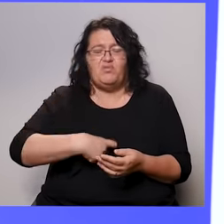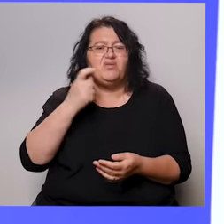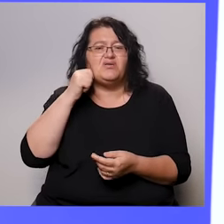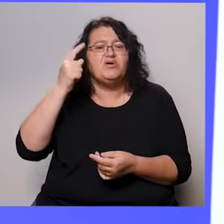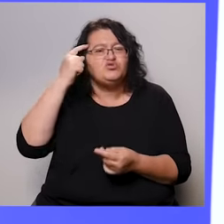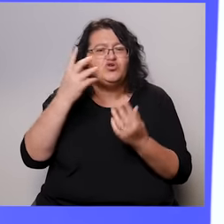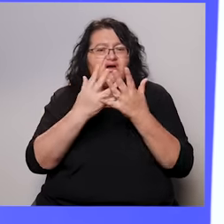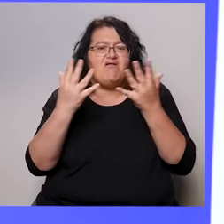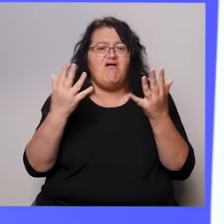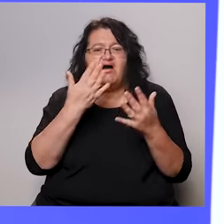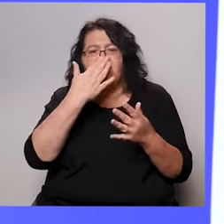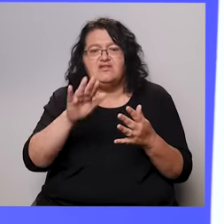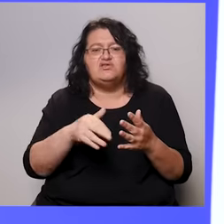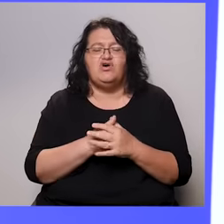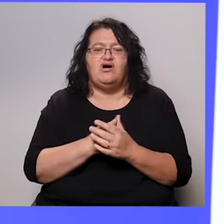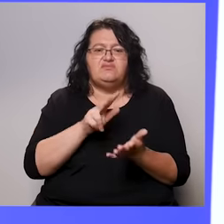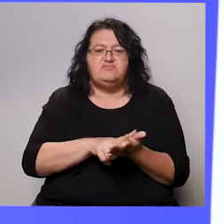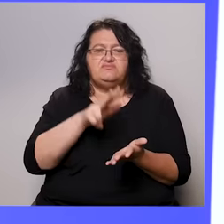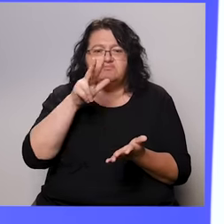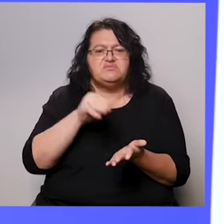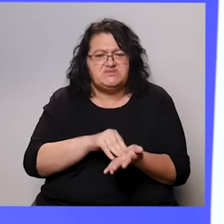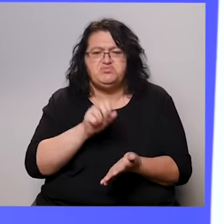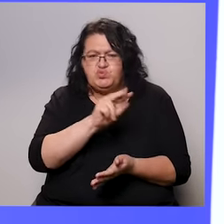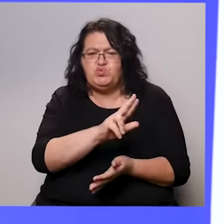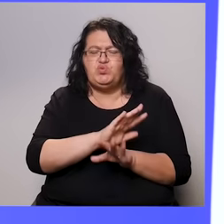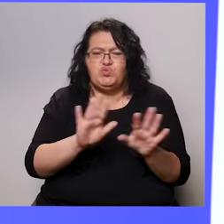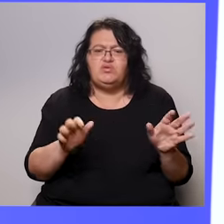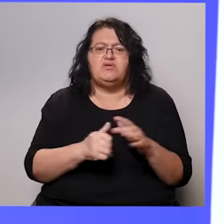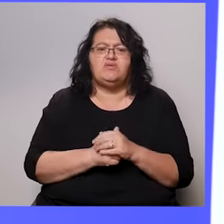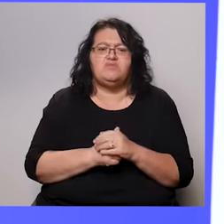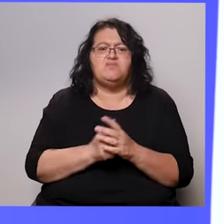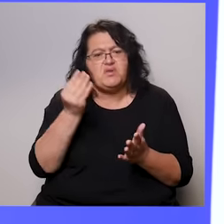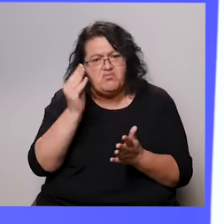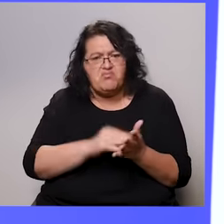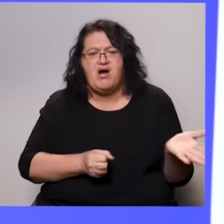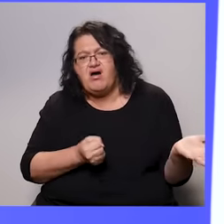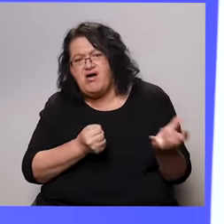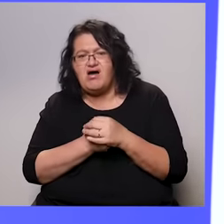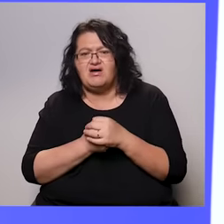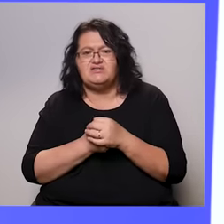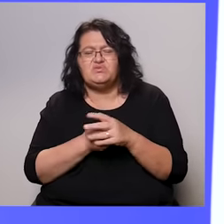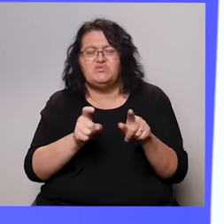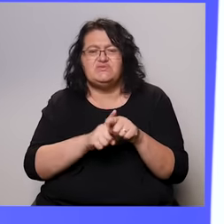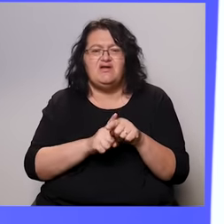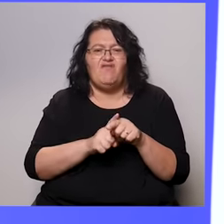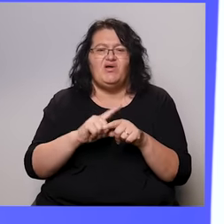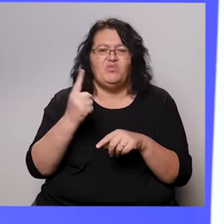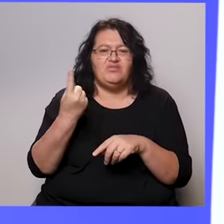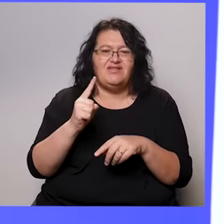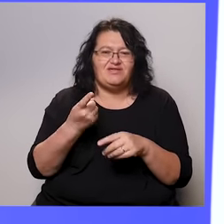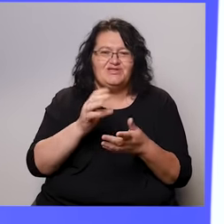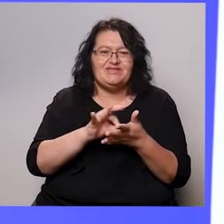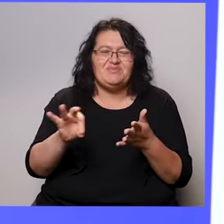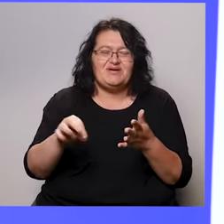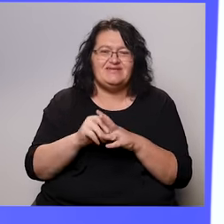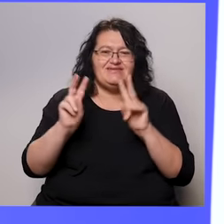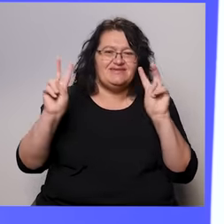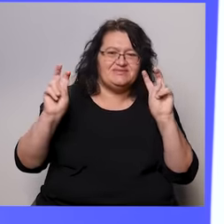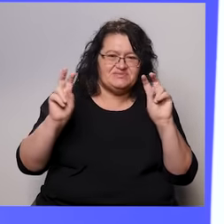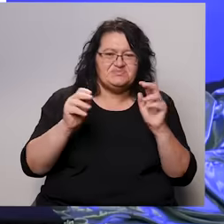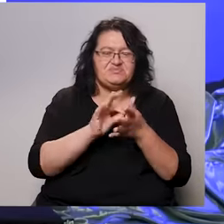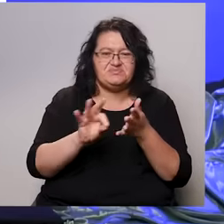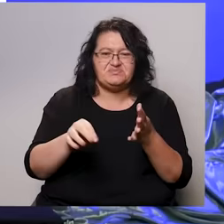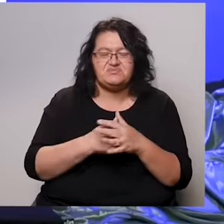știi clar care e confirmarea. Și din nou m-am ascuns după acest deget, în cughilele mele de